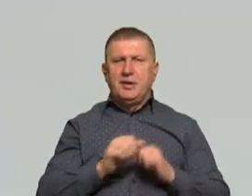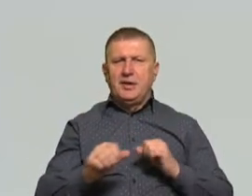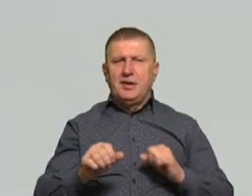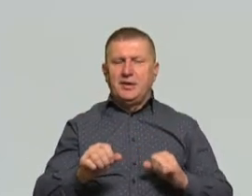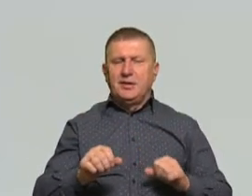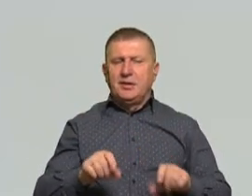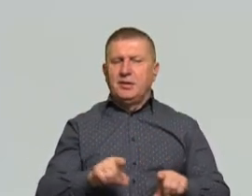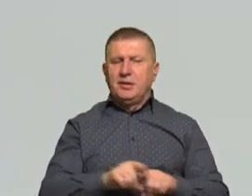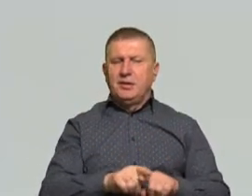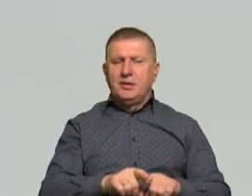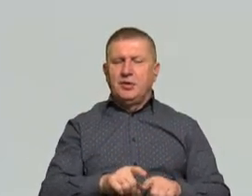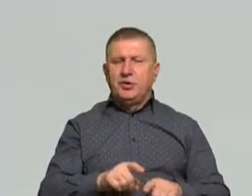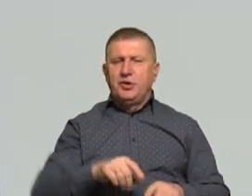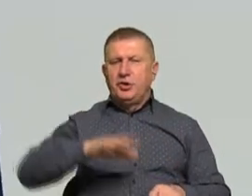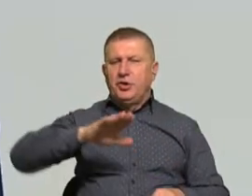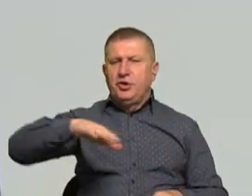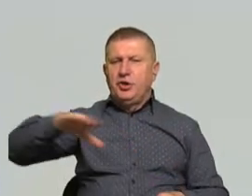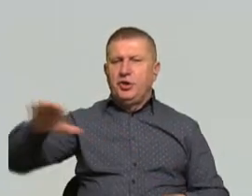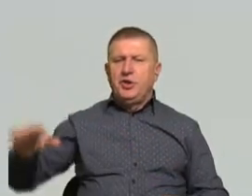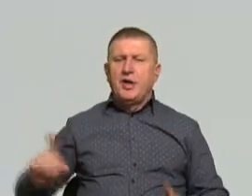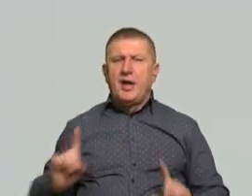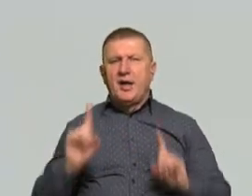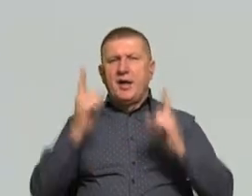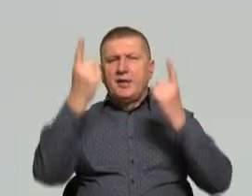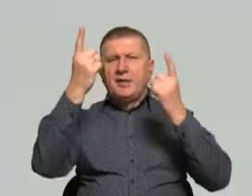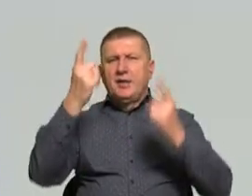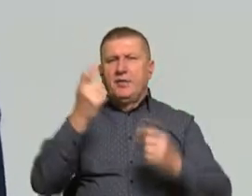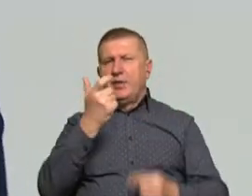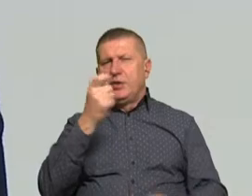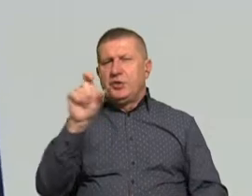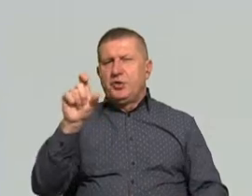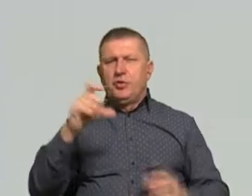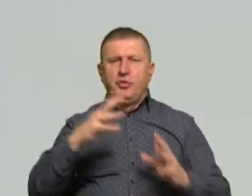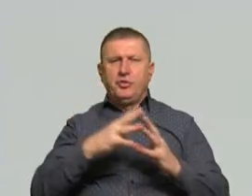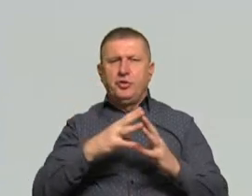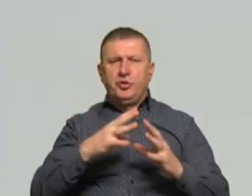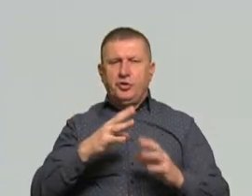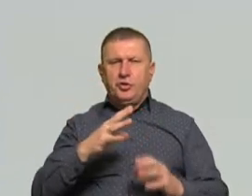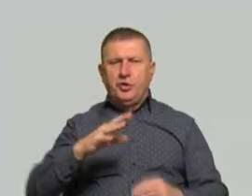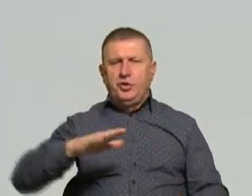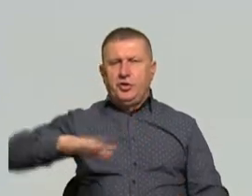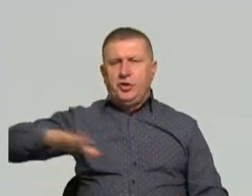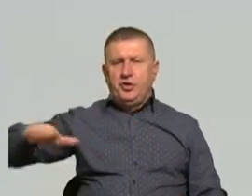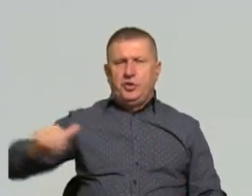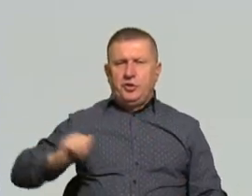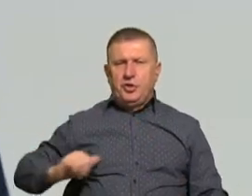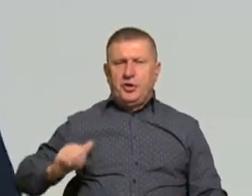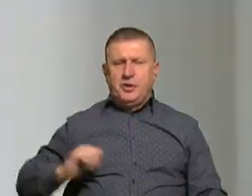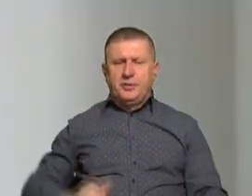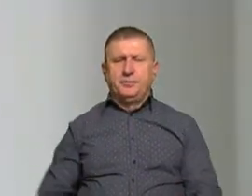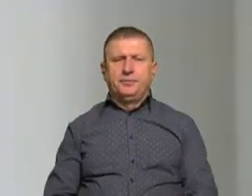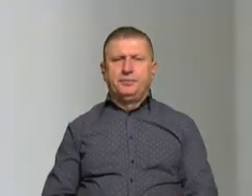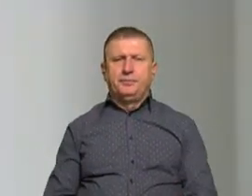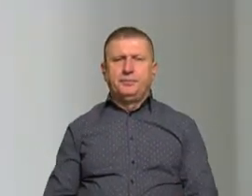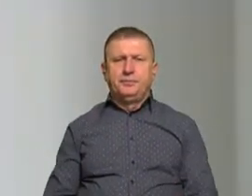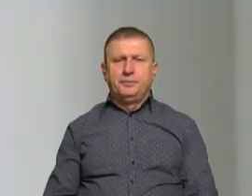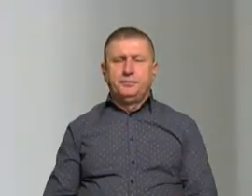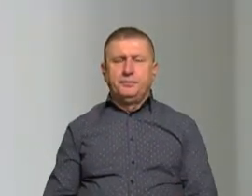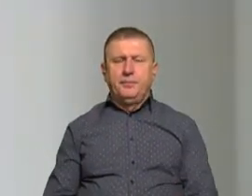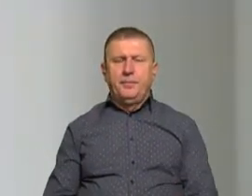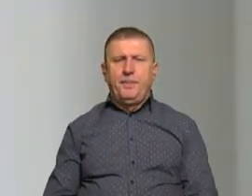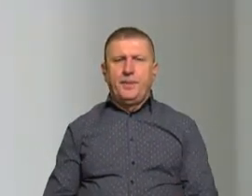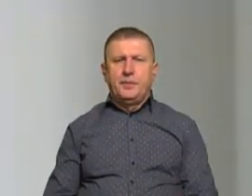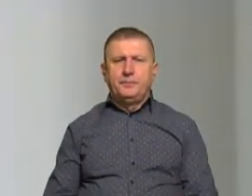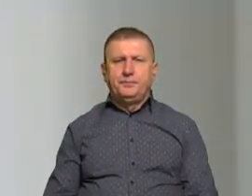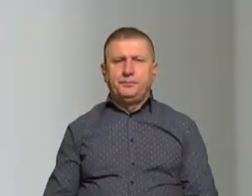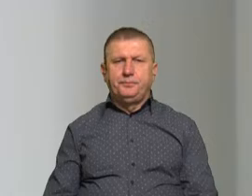liczba dzieci na liście rezerwowej. To jest ponad 100 dzieci. Także tutaj są duże niedostatki. Dziękuję. Dziękuję bardzo serdecznie.